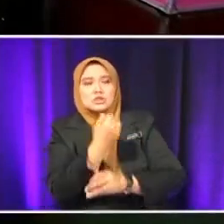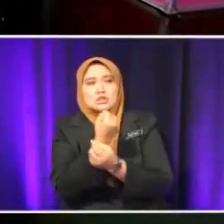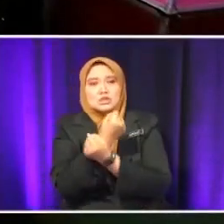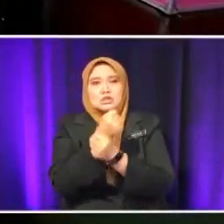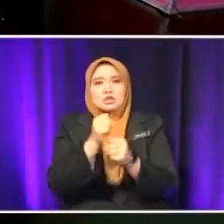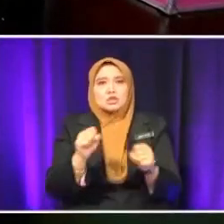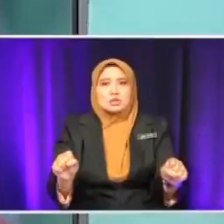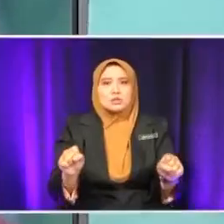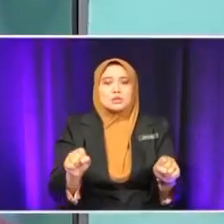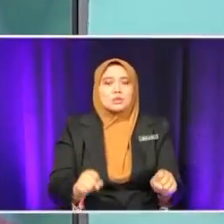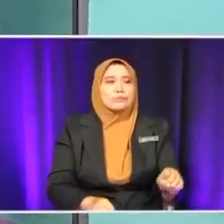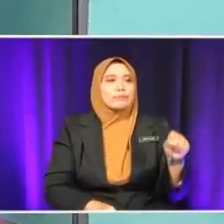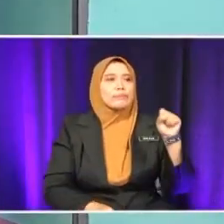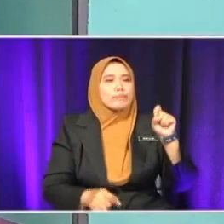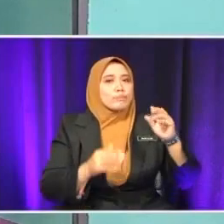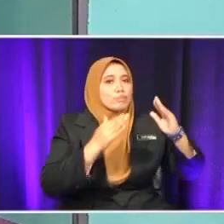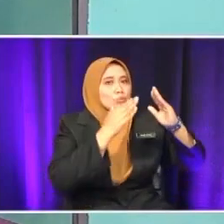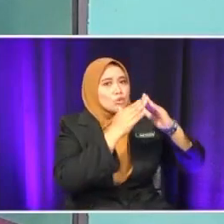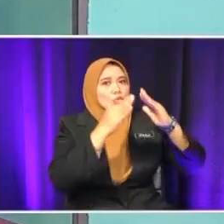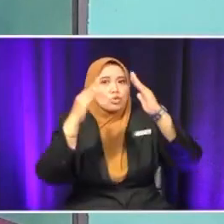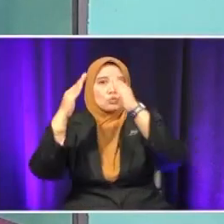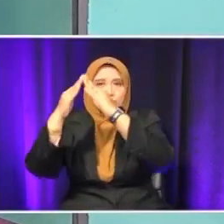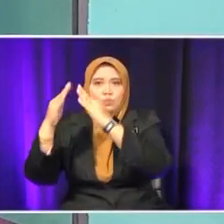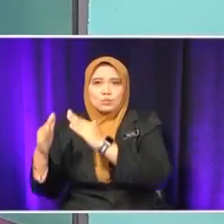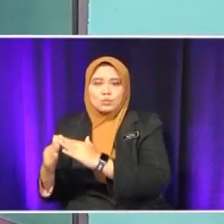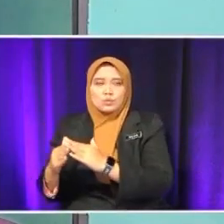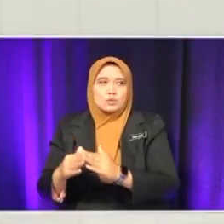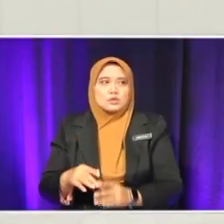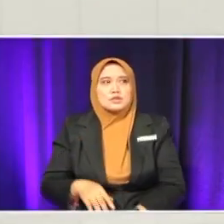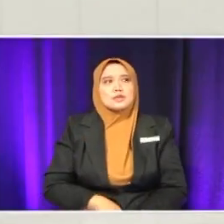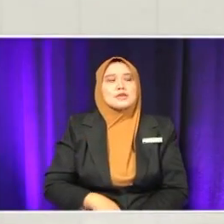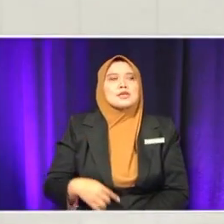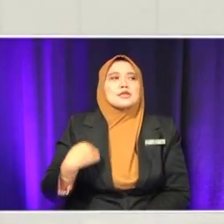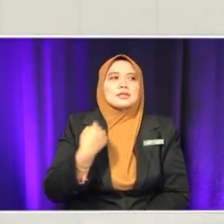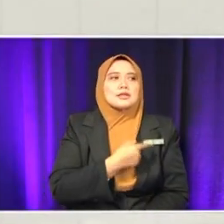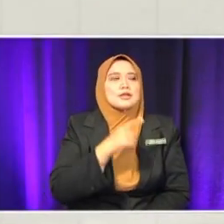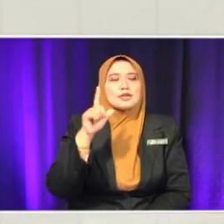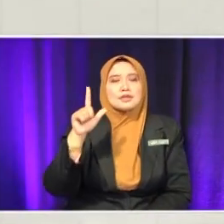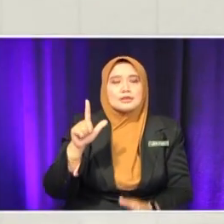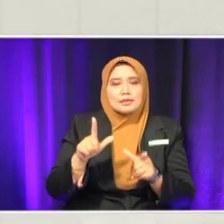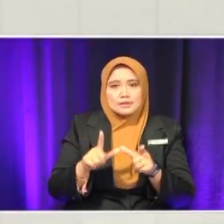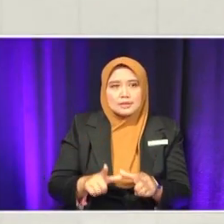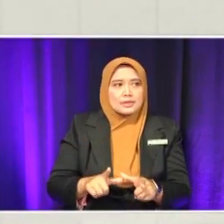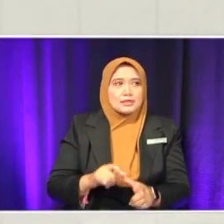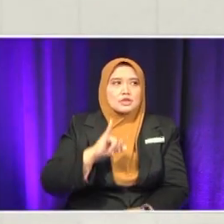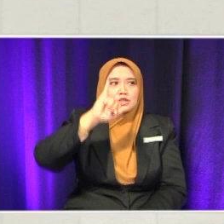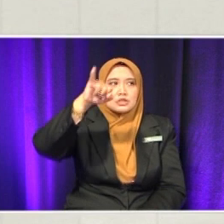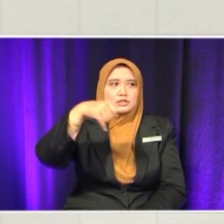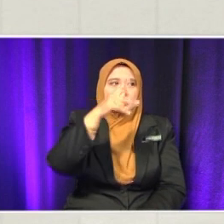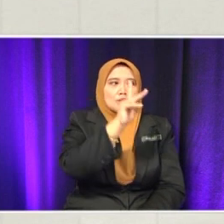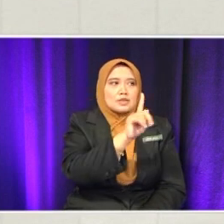Ya, kita sediakan bucu-bucu. Okey. Bucu J, K, L, M, N. Okey. Hmm. Yang pertama dia